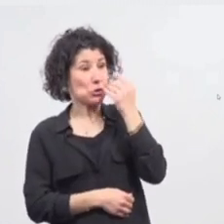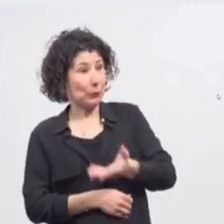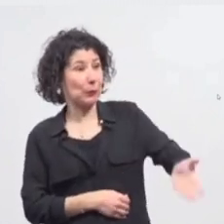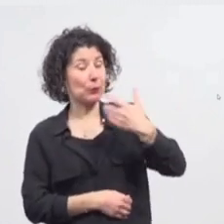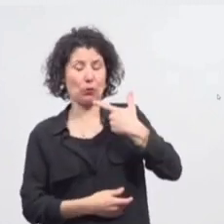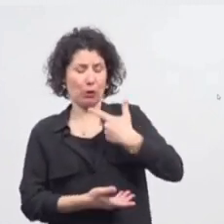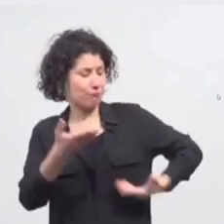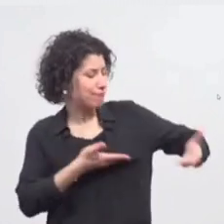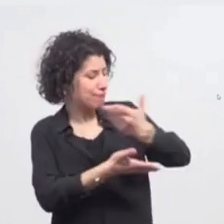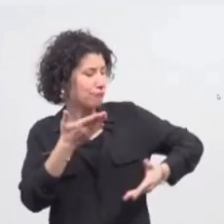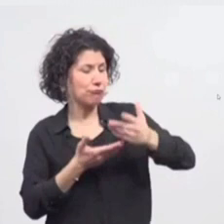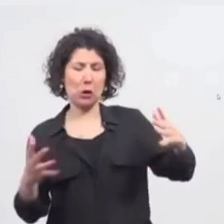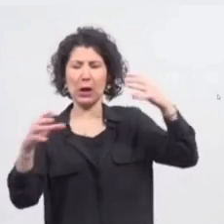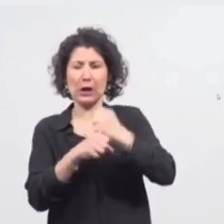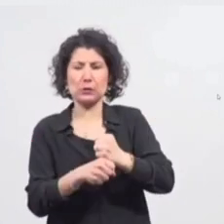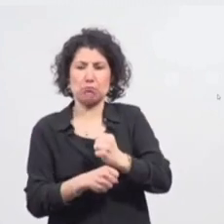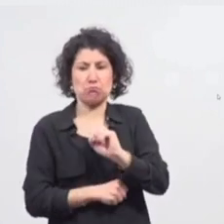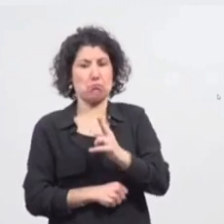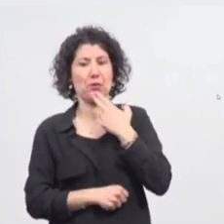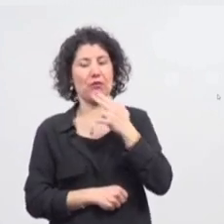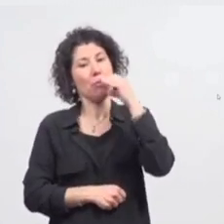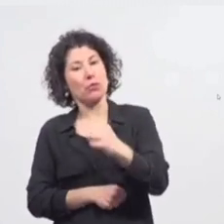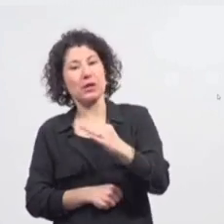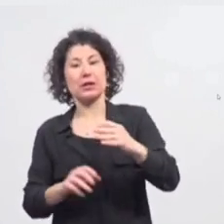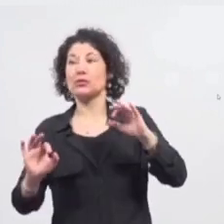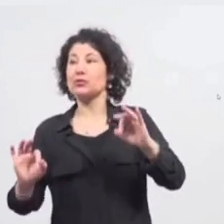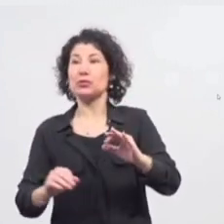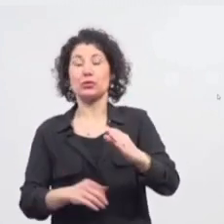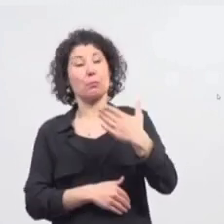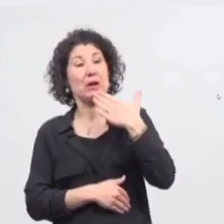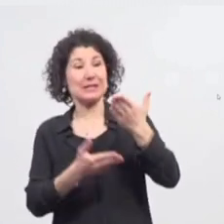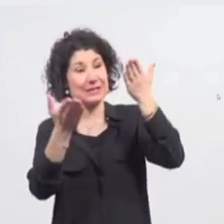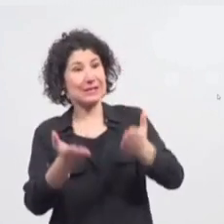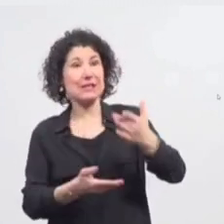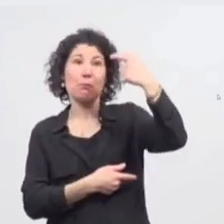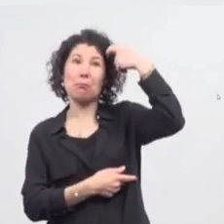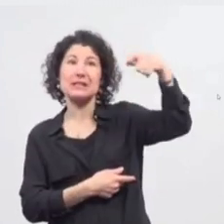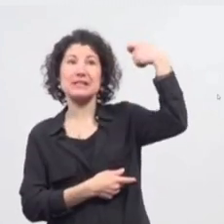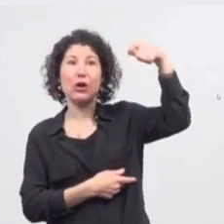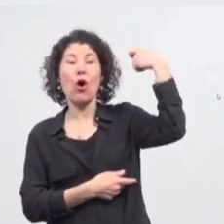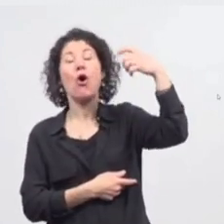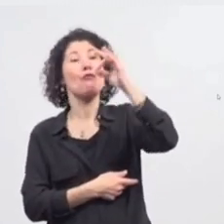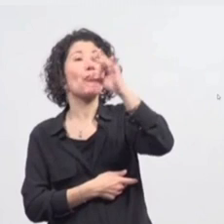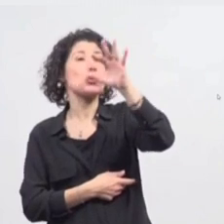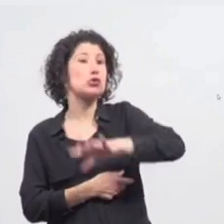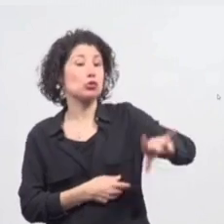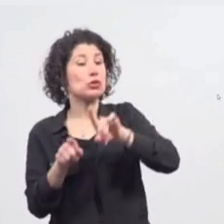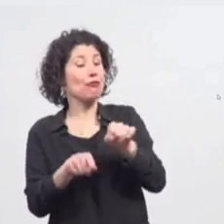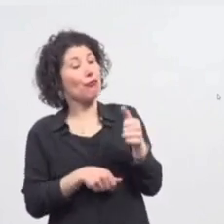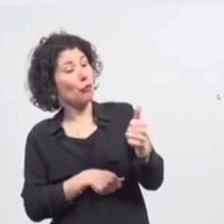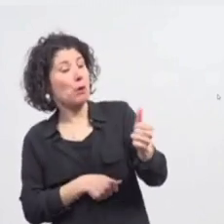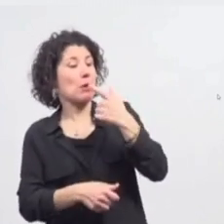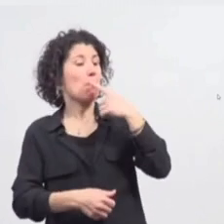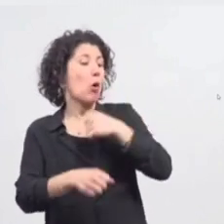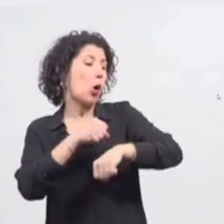mais permettez-moi de dire merci. Merci à la présidence française et à vous-même pour l'organisation de cette réunion informelle des ministres